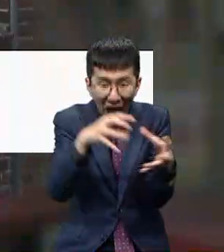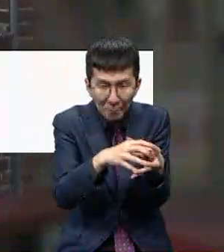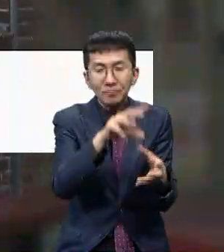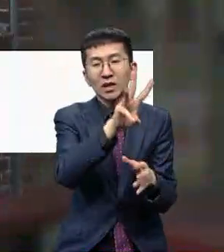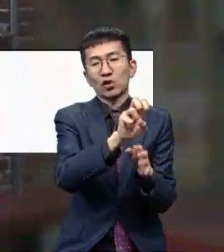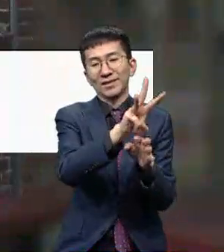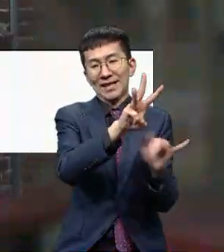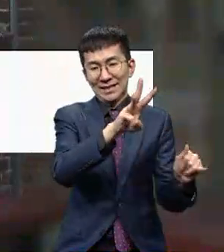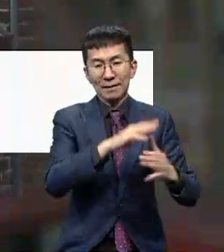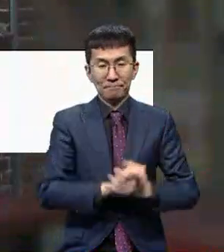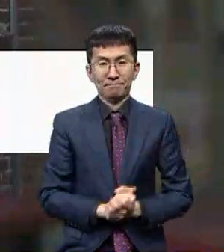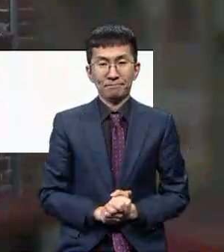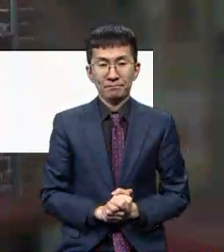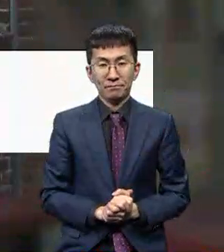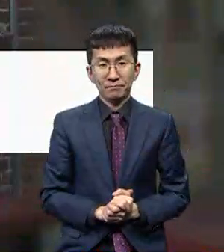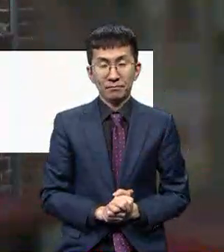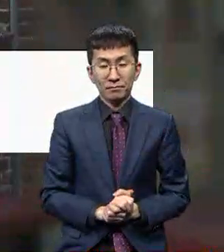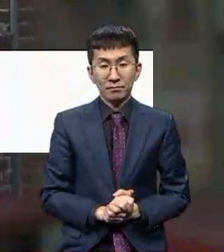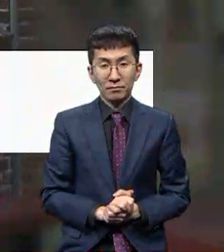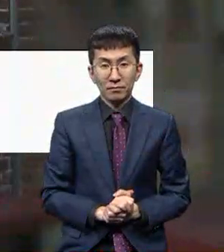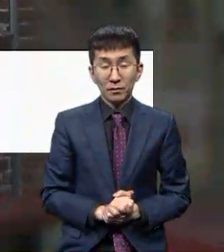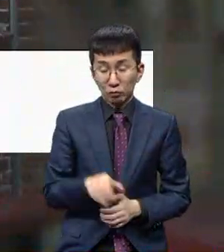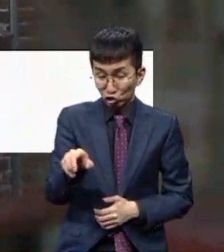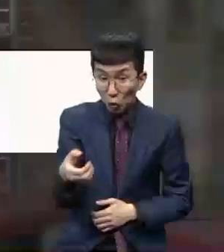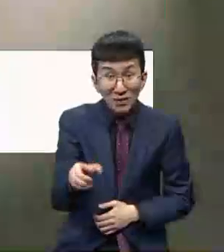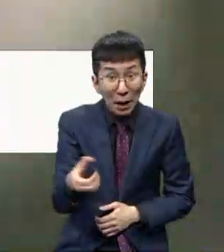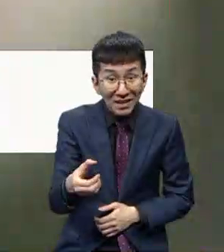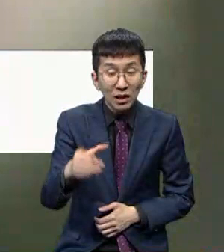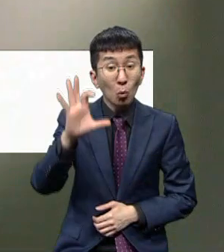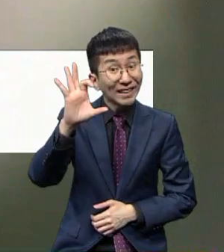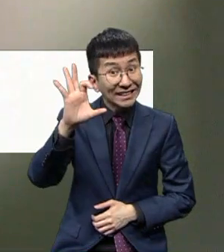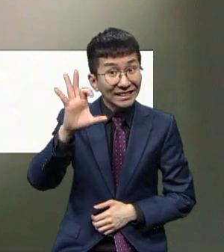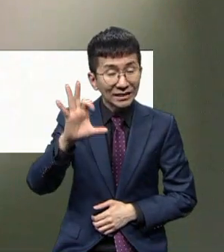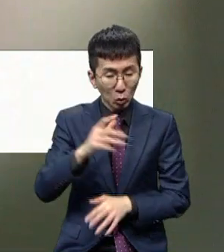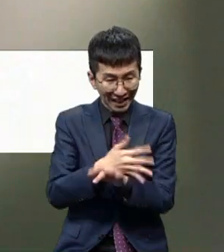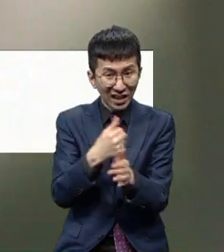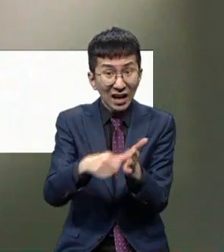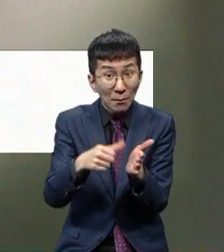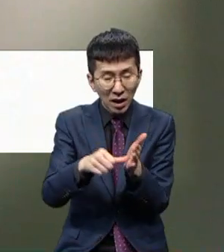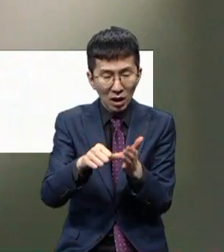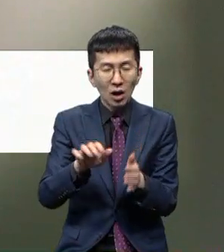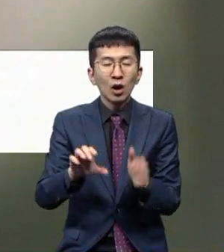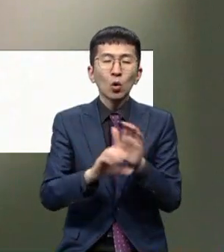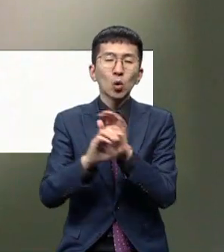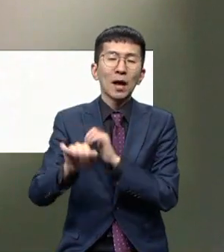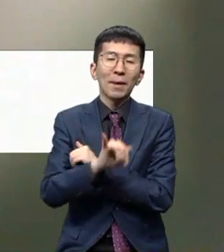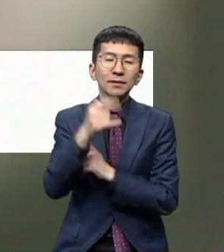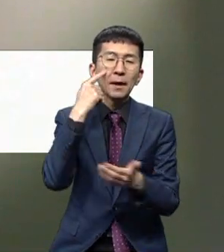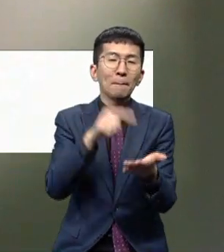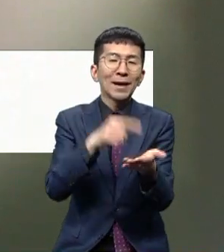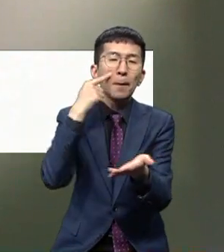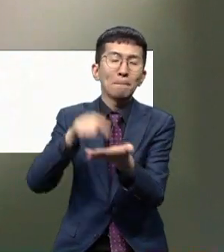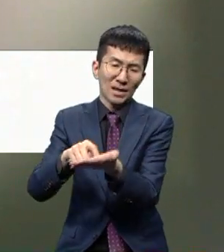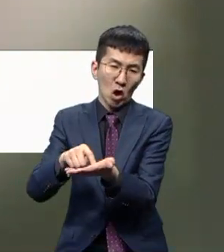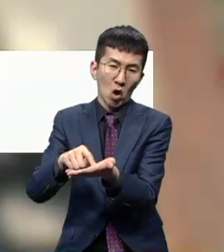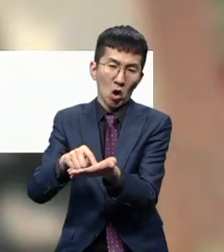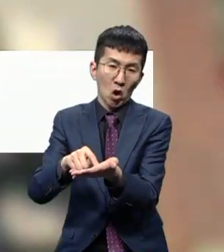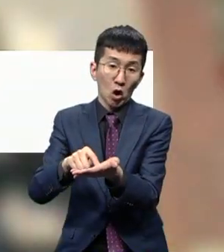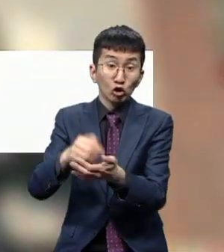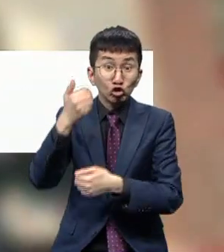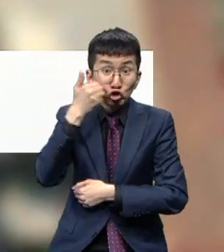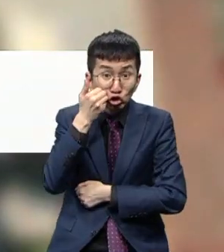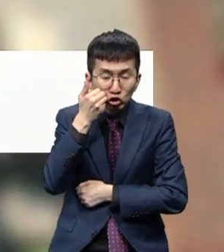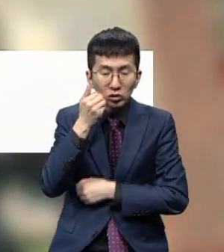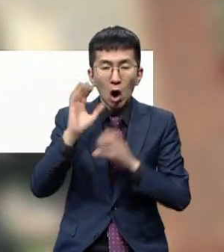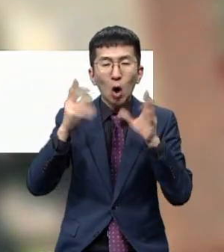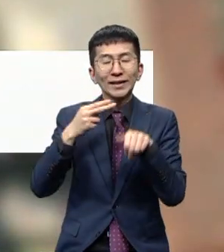33명으로 늘었습니다. 문 손잡이와 화장실, 장난감에서 바이러스가 검출됐는데 어린이집 교사가 의심